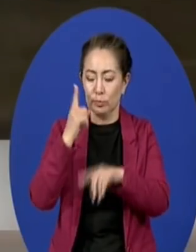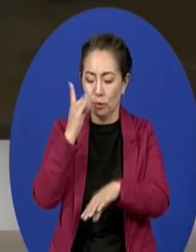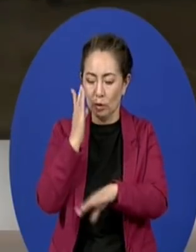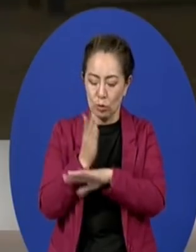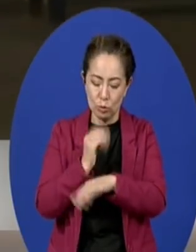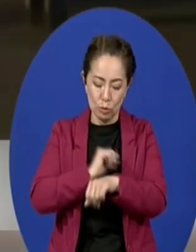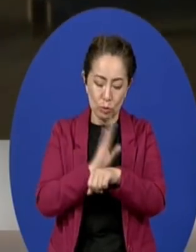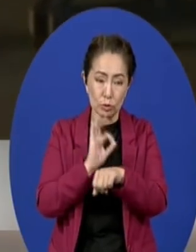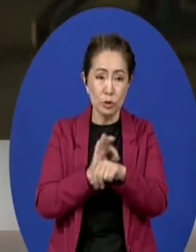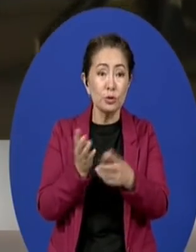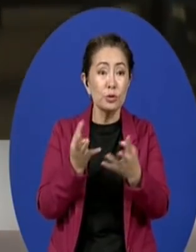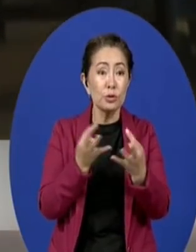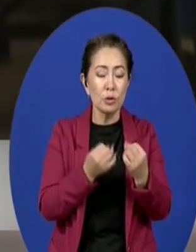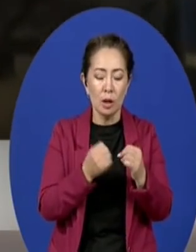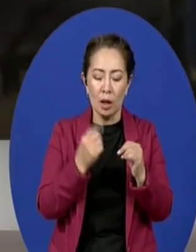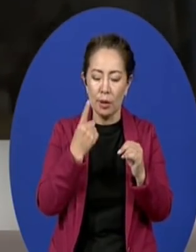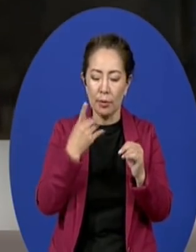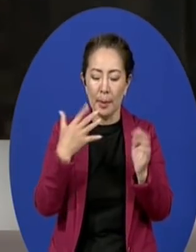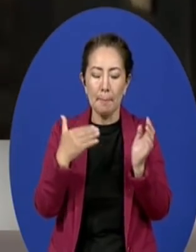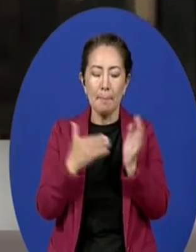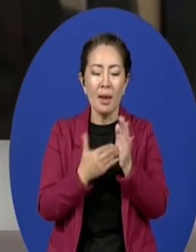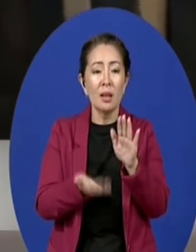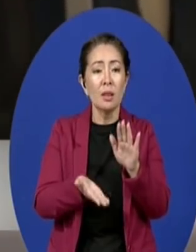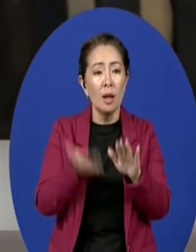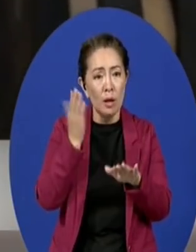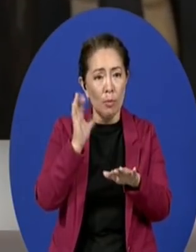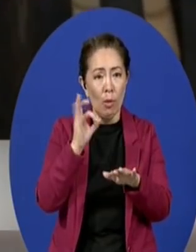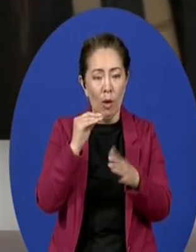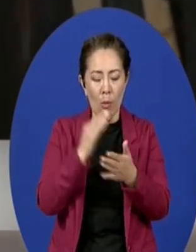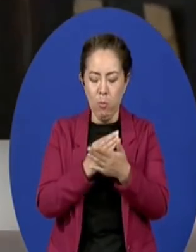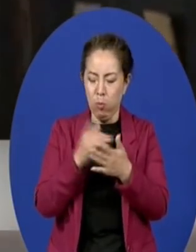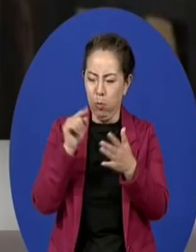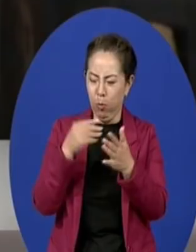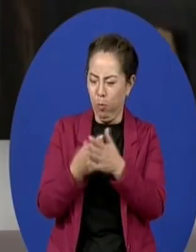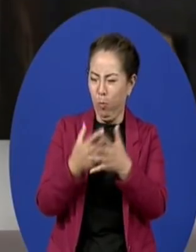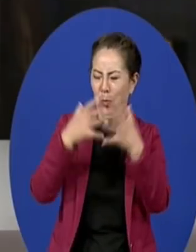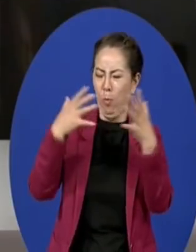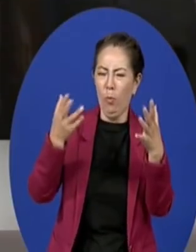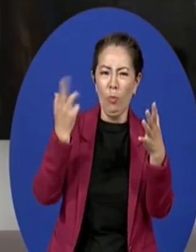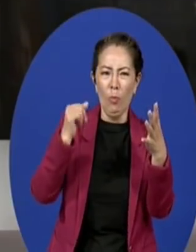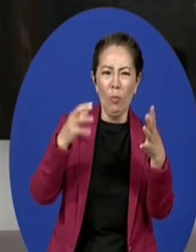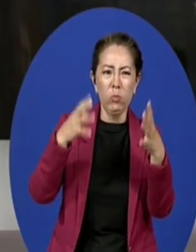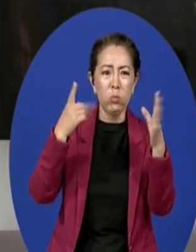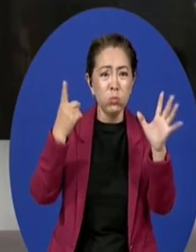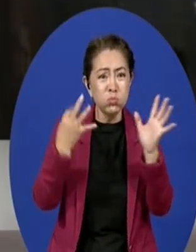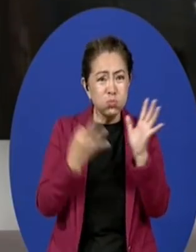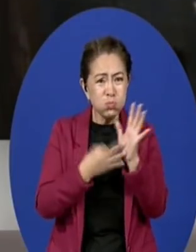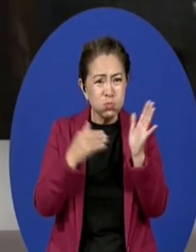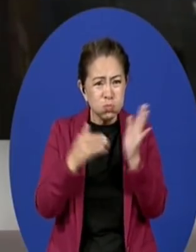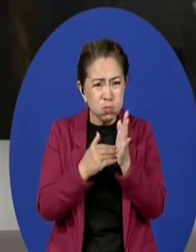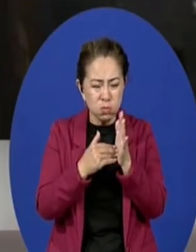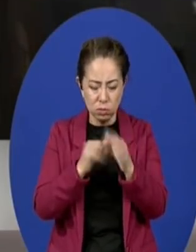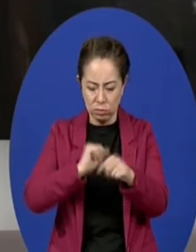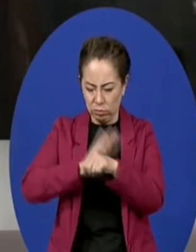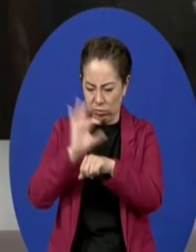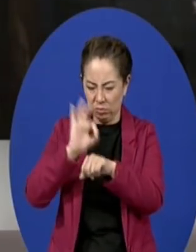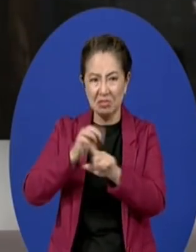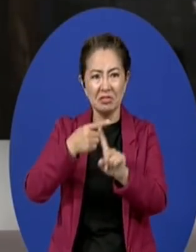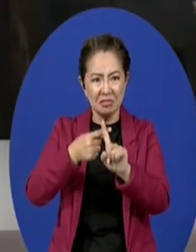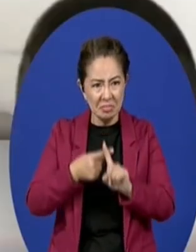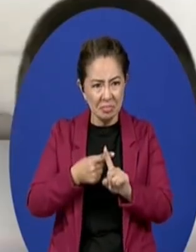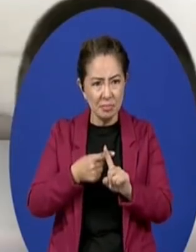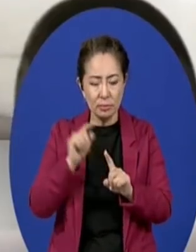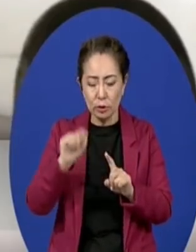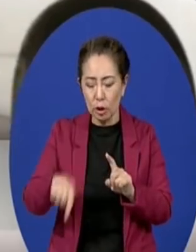байгаа халдварын тохиолдлын тоо 15,000-ыг давах болжээ. Тухайлбал даваа гарагт 18,000 гаруй хүнээс COVID-19 илэрсэн